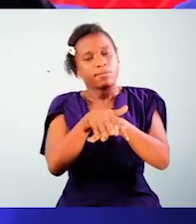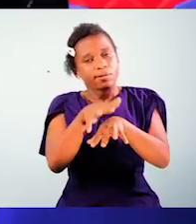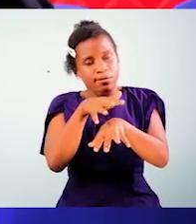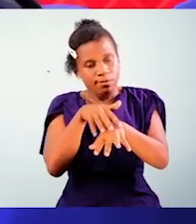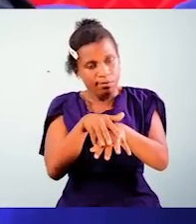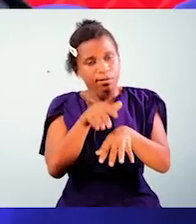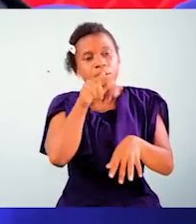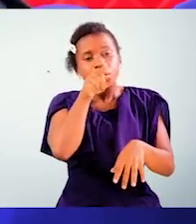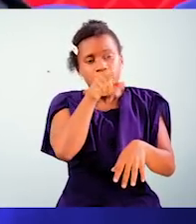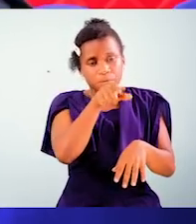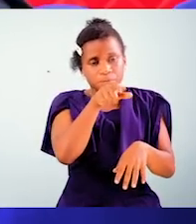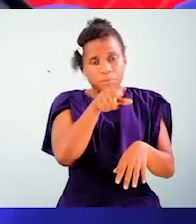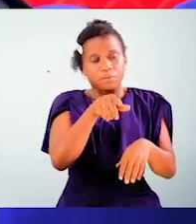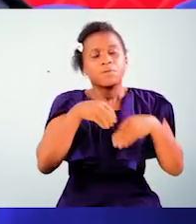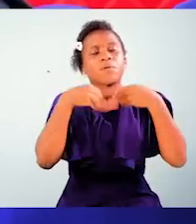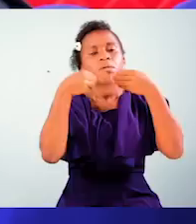jambo bungeni.